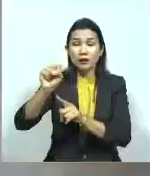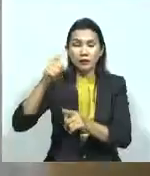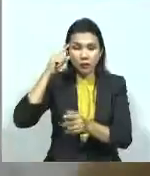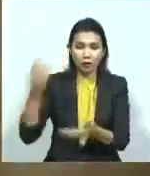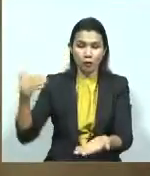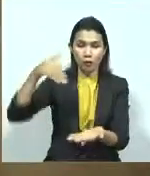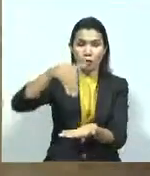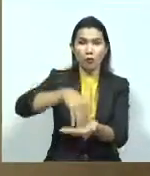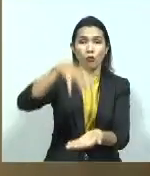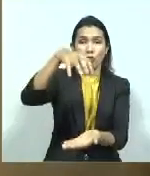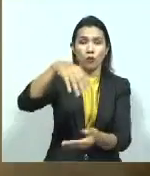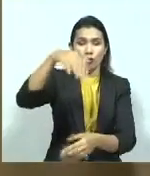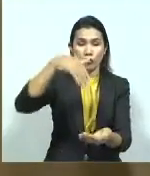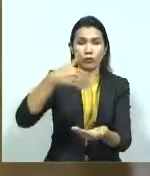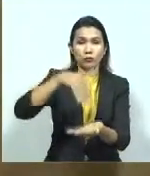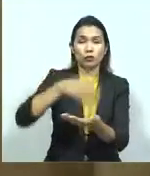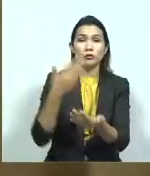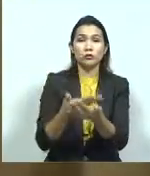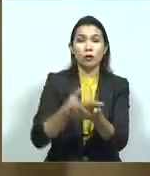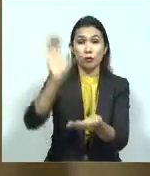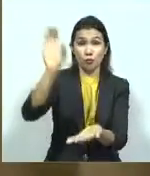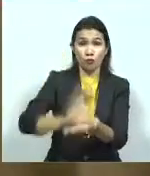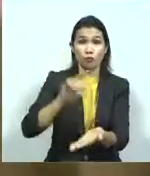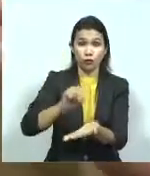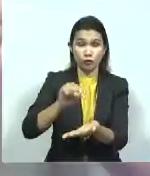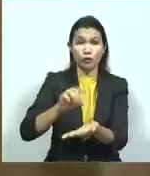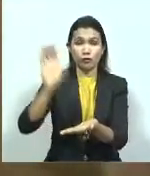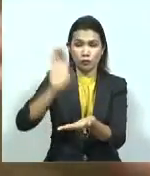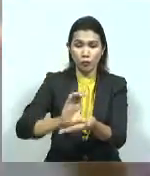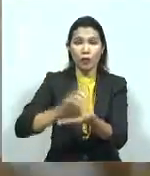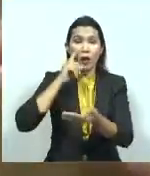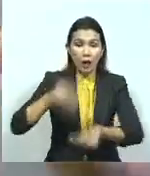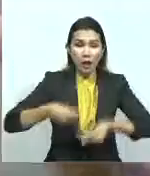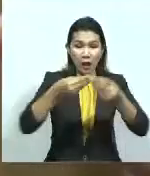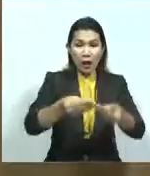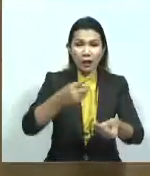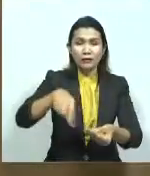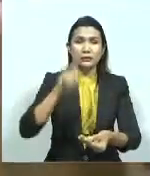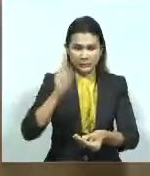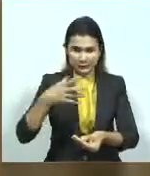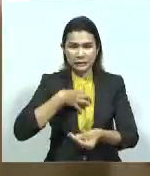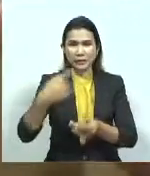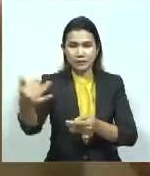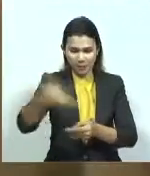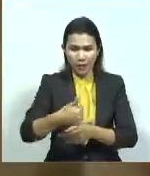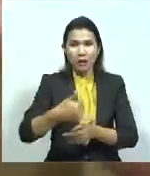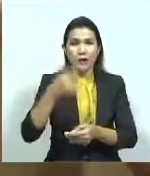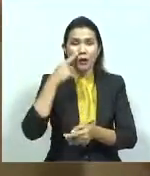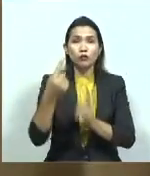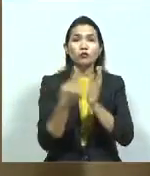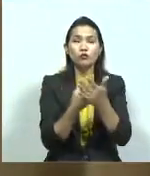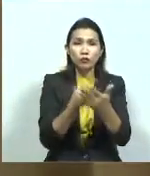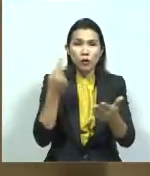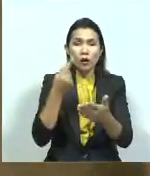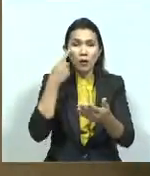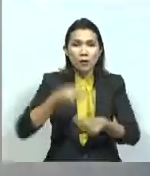ให้ผู้เสียหายนะครับโดยจะมอบให้ผู้เสียหายจริงๆอยากให้ท่านมาวันนี้แล้วให้ตัวแทนมารับไปเพื่